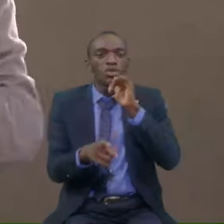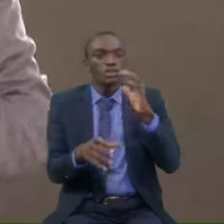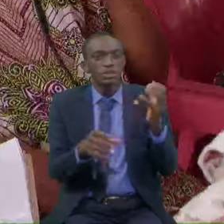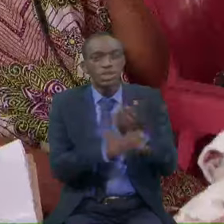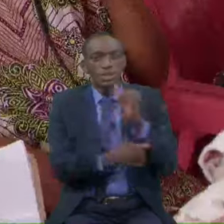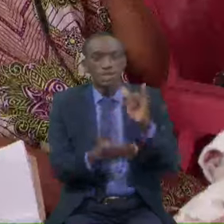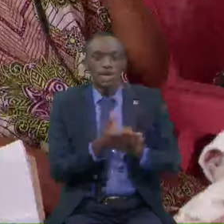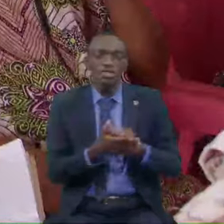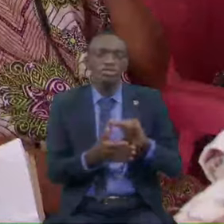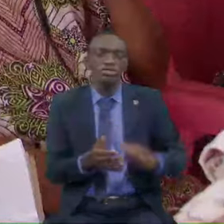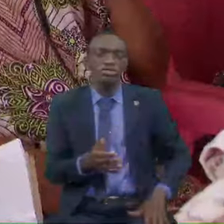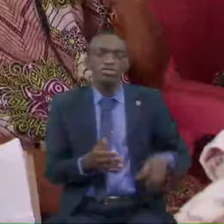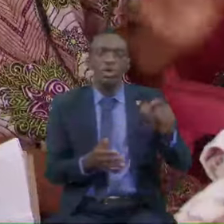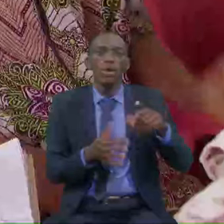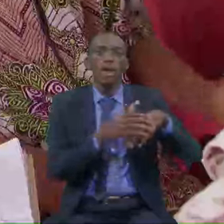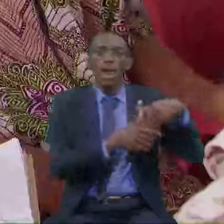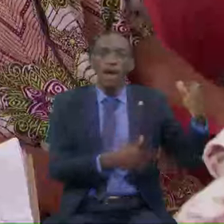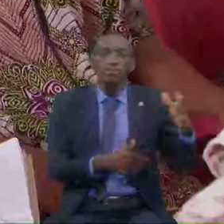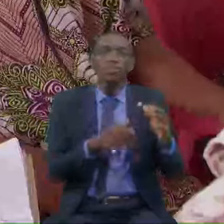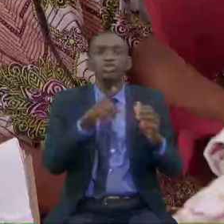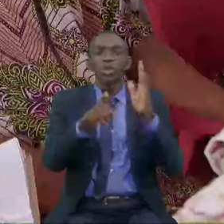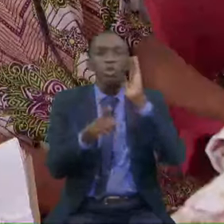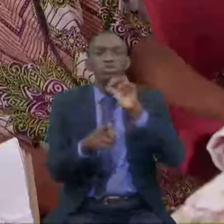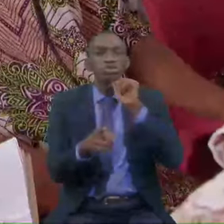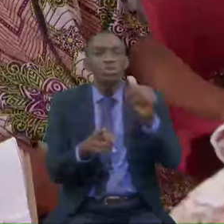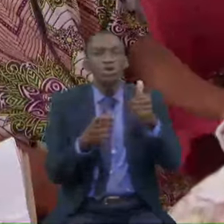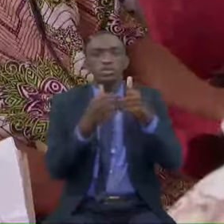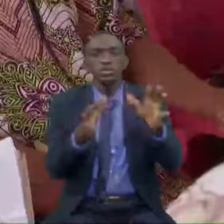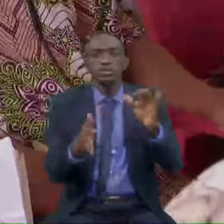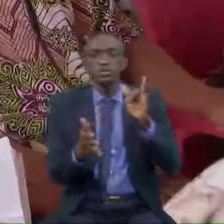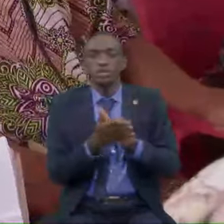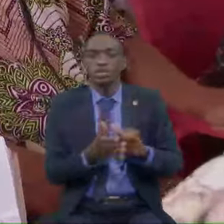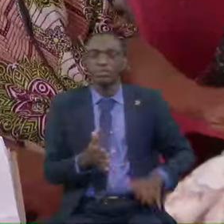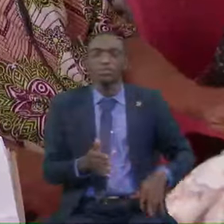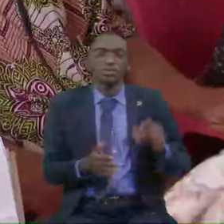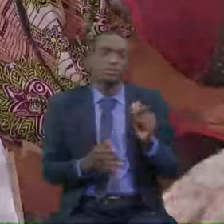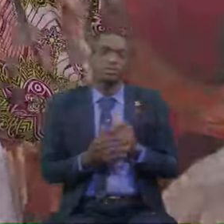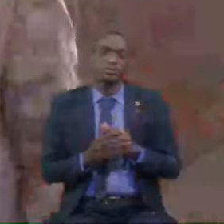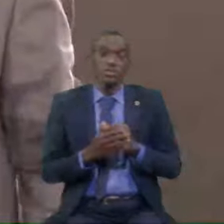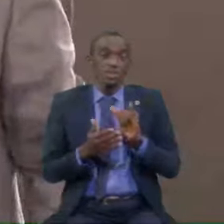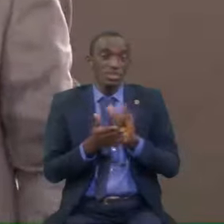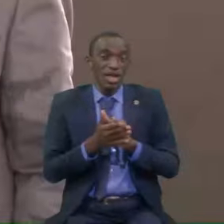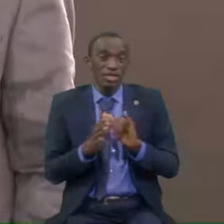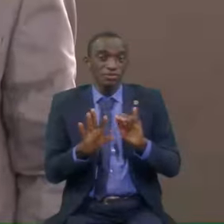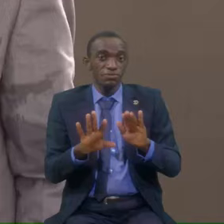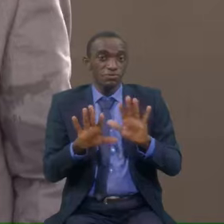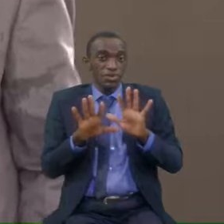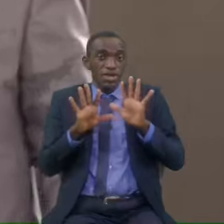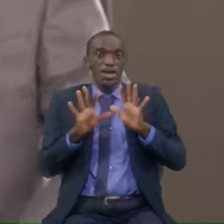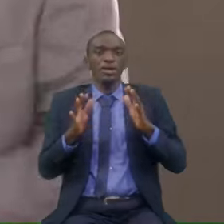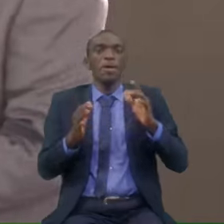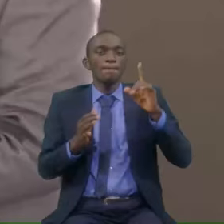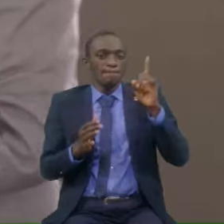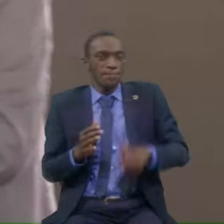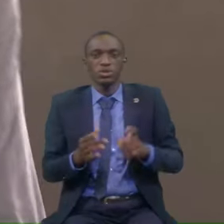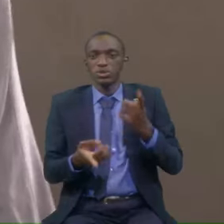chien. Tu ne vas pas renvoyer ce chien. Cette crainte doit